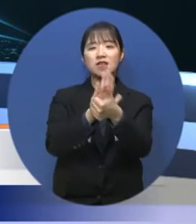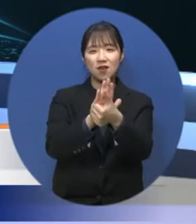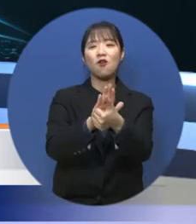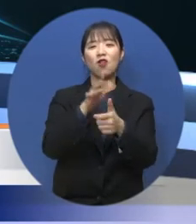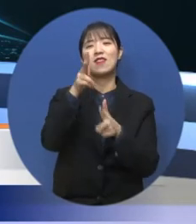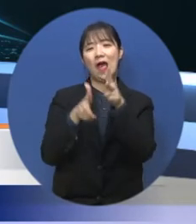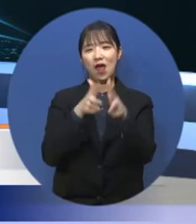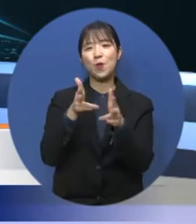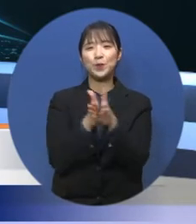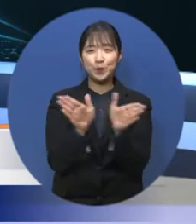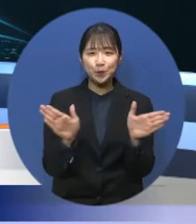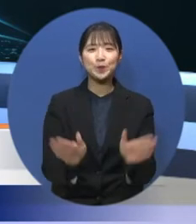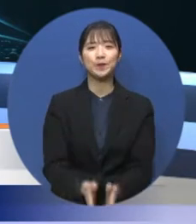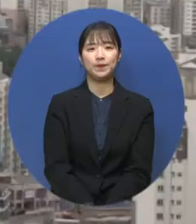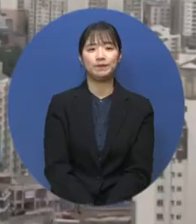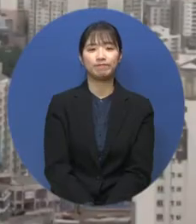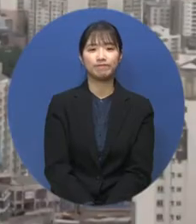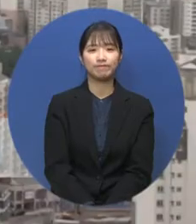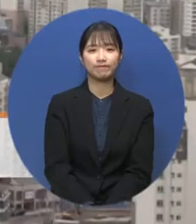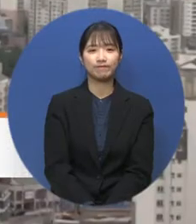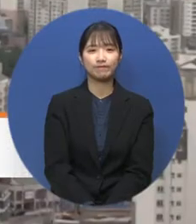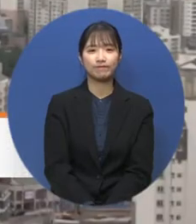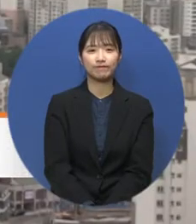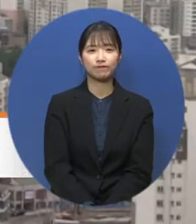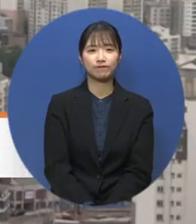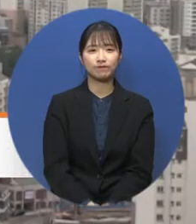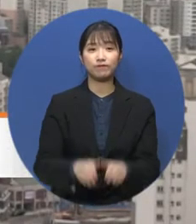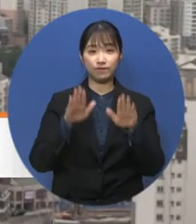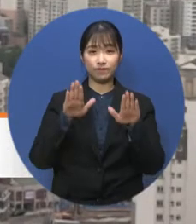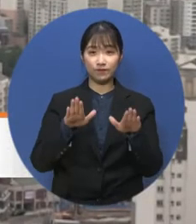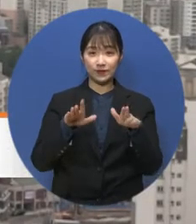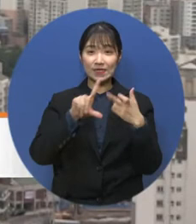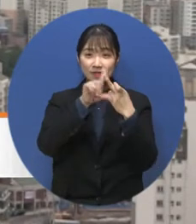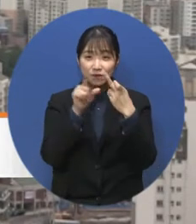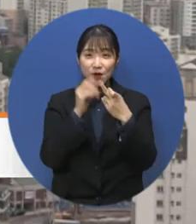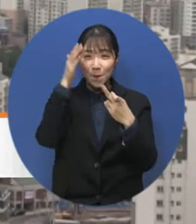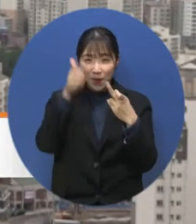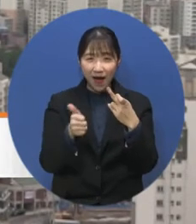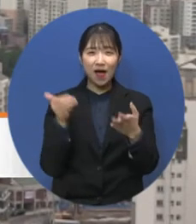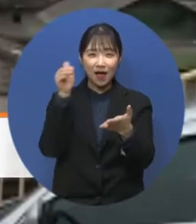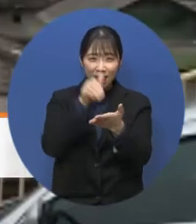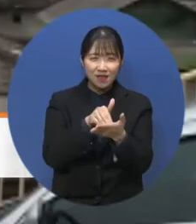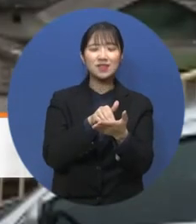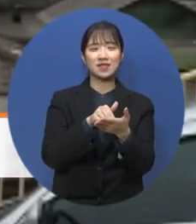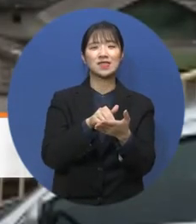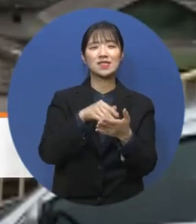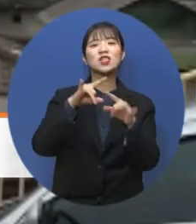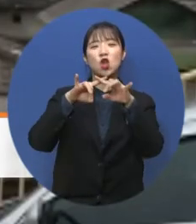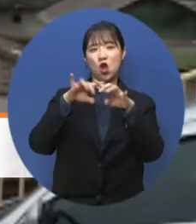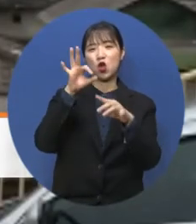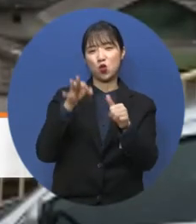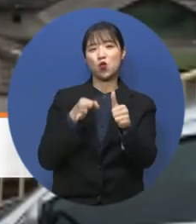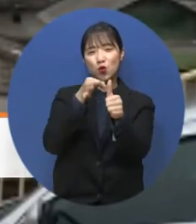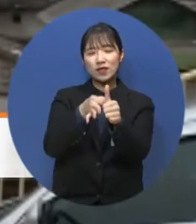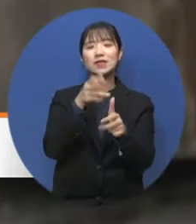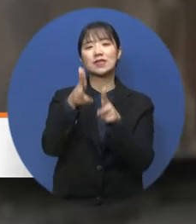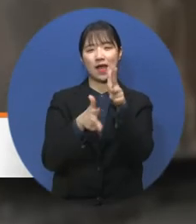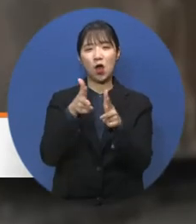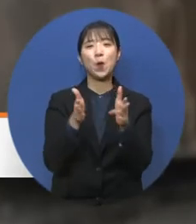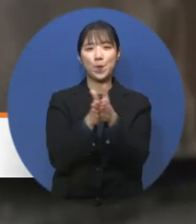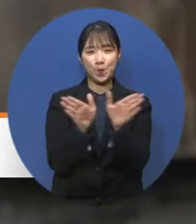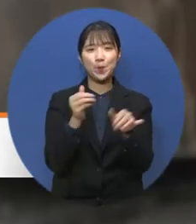사업이 시행됩니다. 올해 연말까지 저소득층의 에너지 비용을 지원하는 바우처 사업이